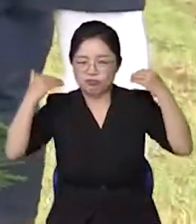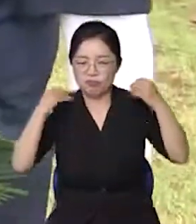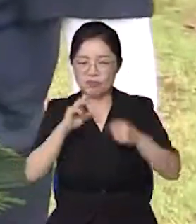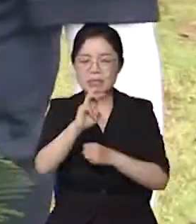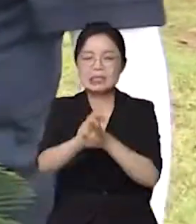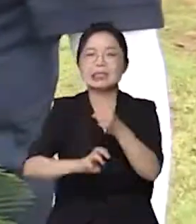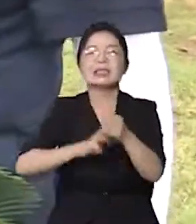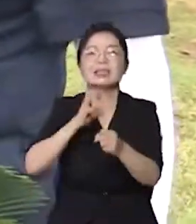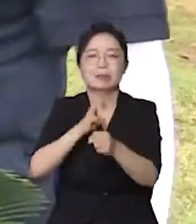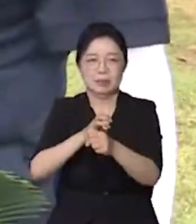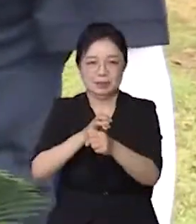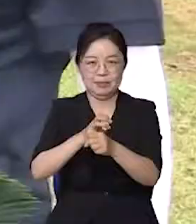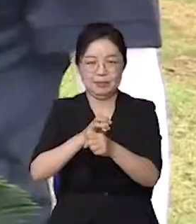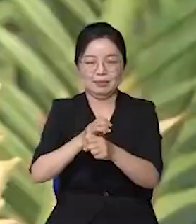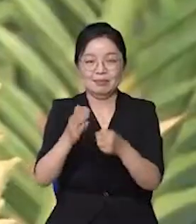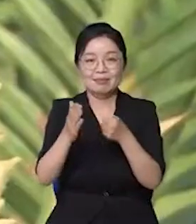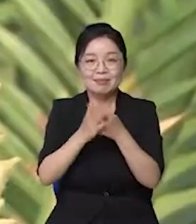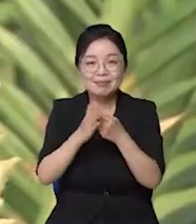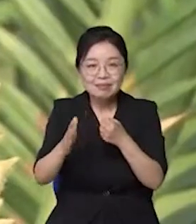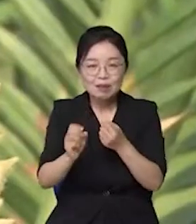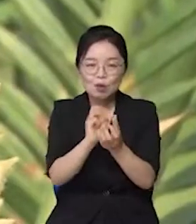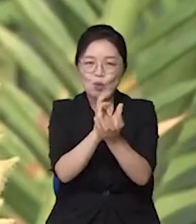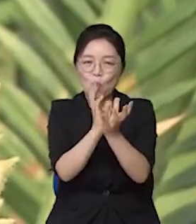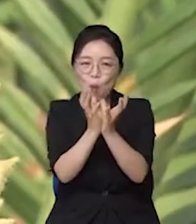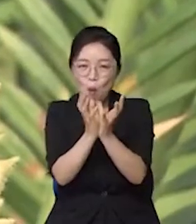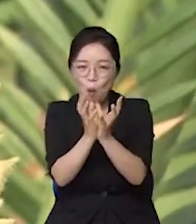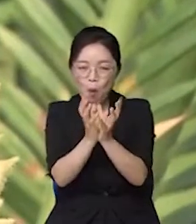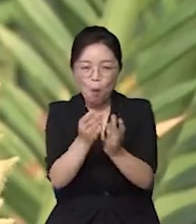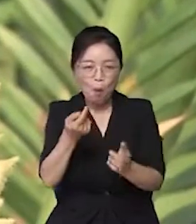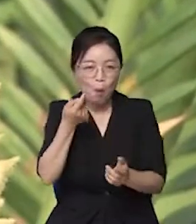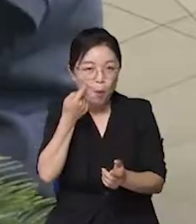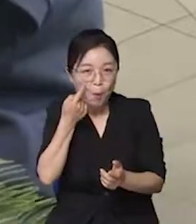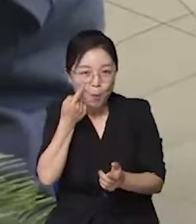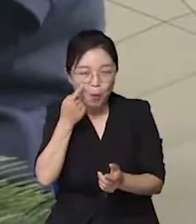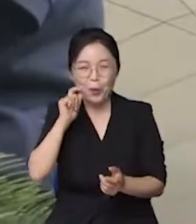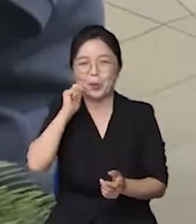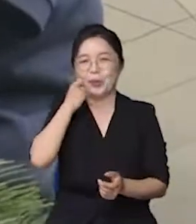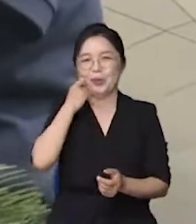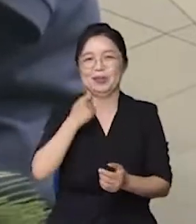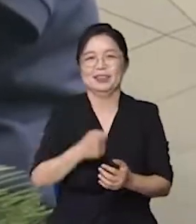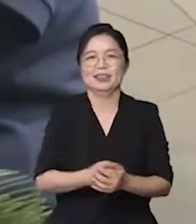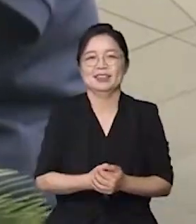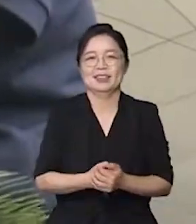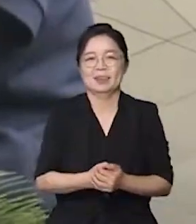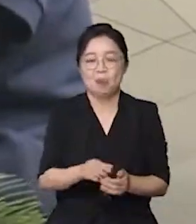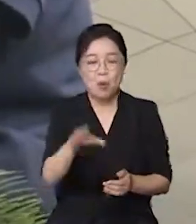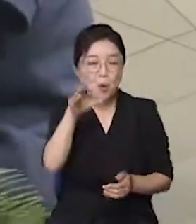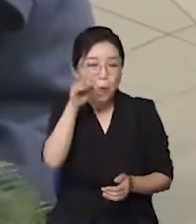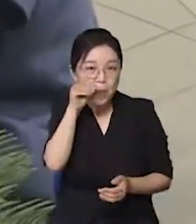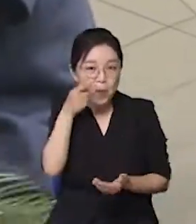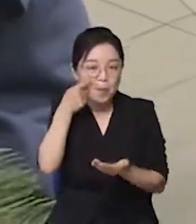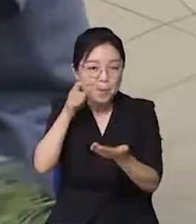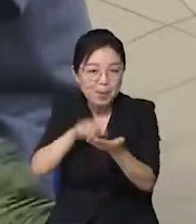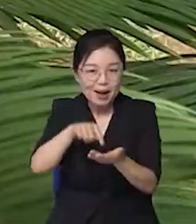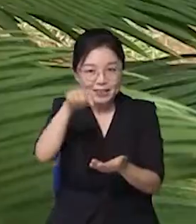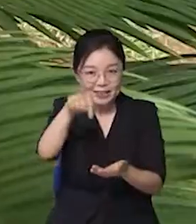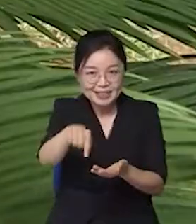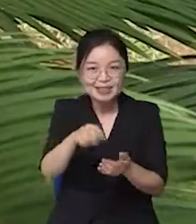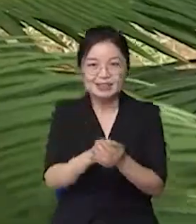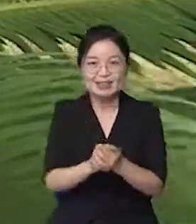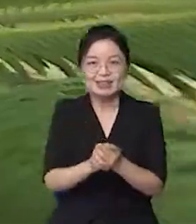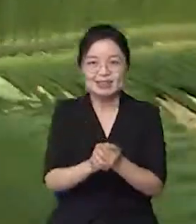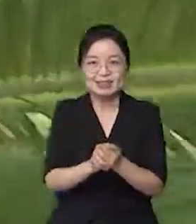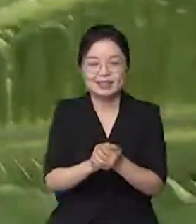안팎이 걸리다 보니 그만큼 꽃을 보기가 어렵습니다. 이번에 발견된 여수 소철꽃은